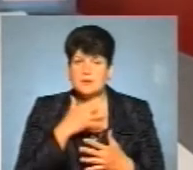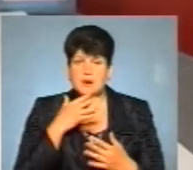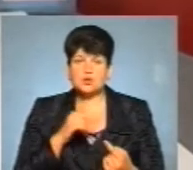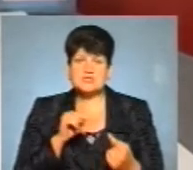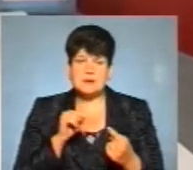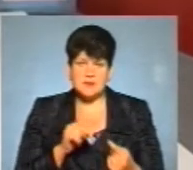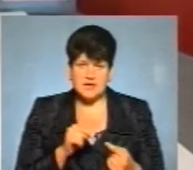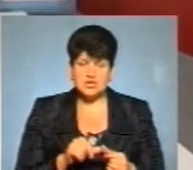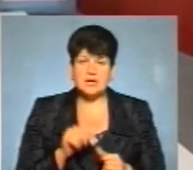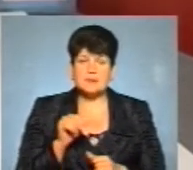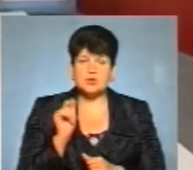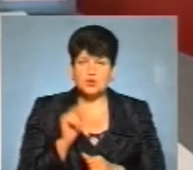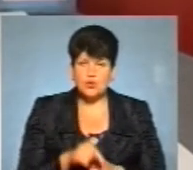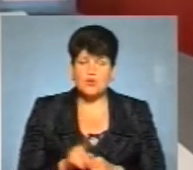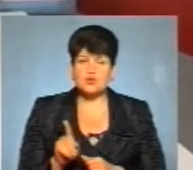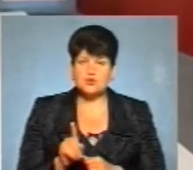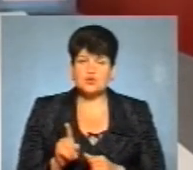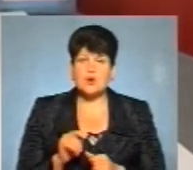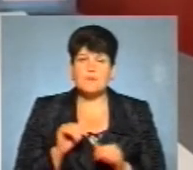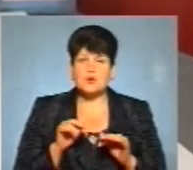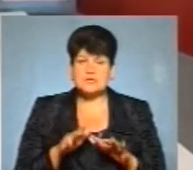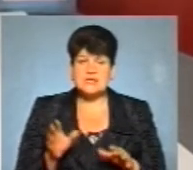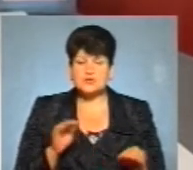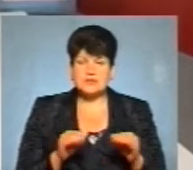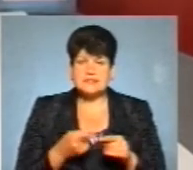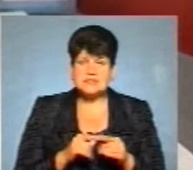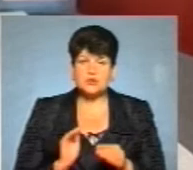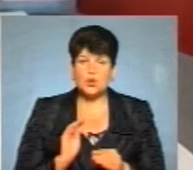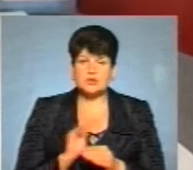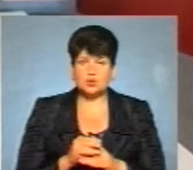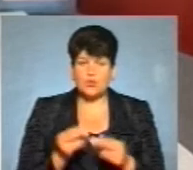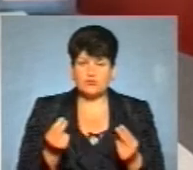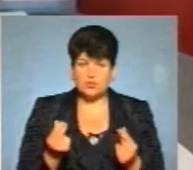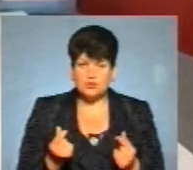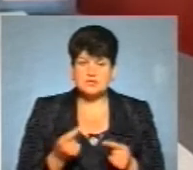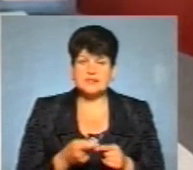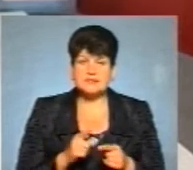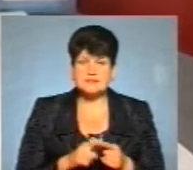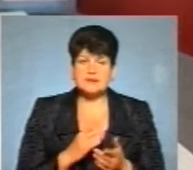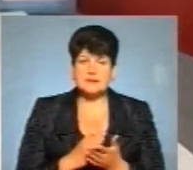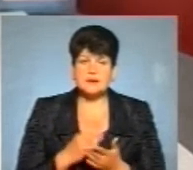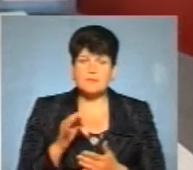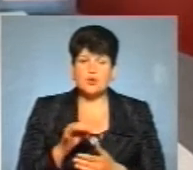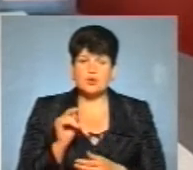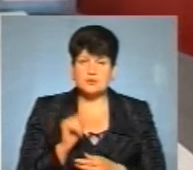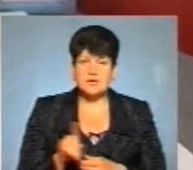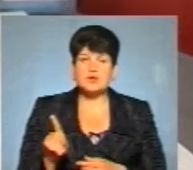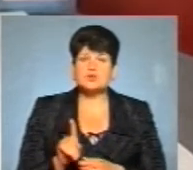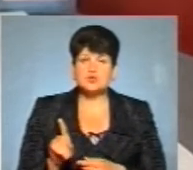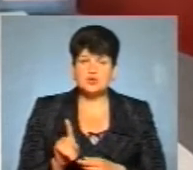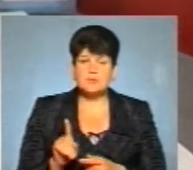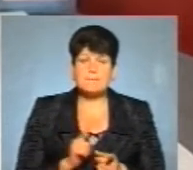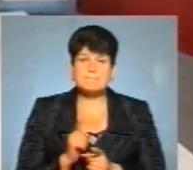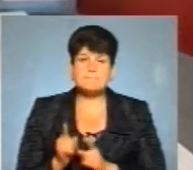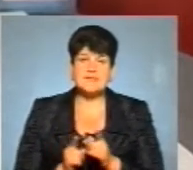крім того, що сам процес згортання – це є додаткові кошти. І, власне, йдеться про те, що аби